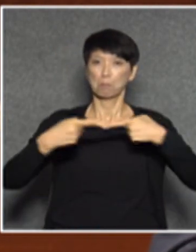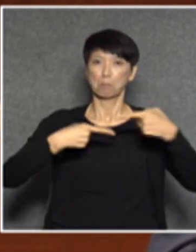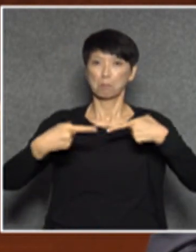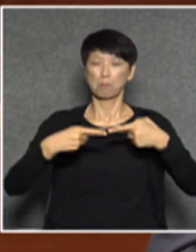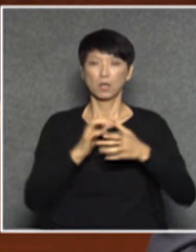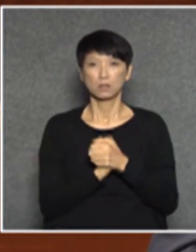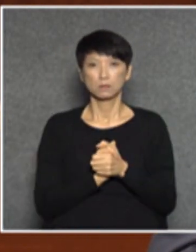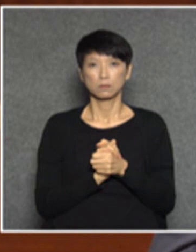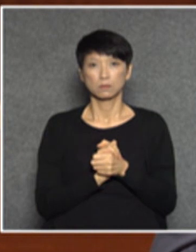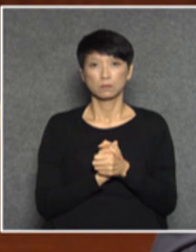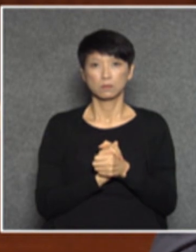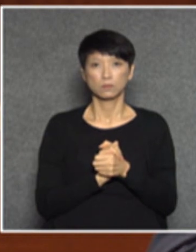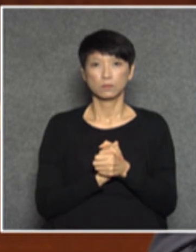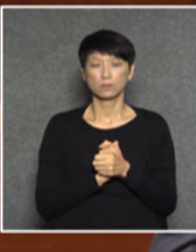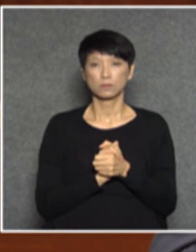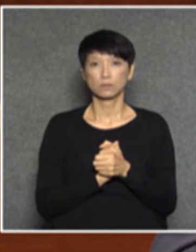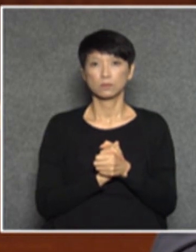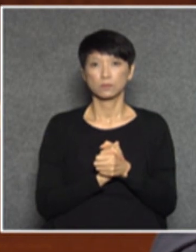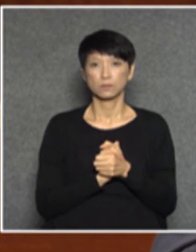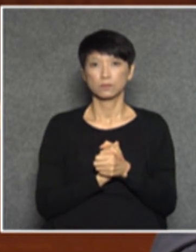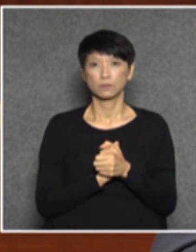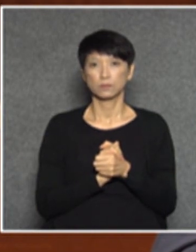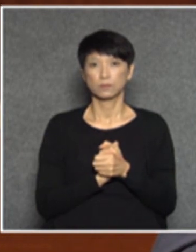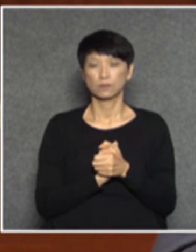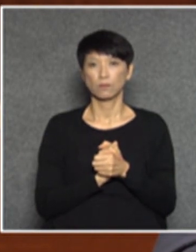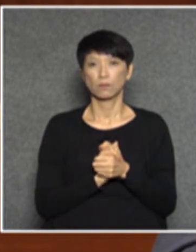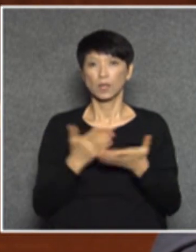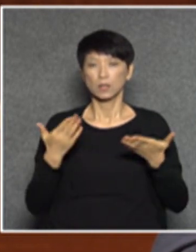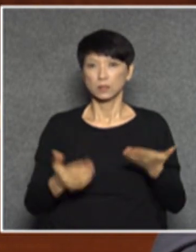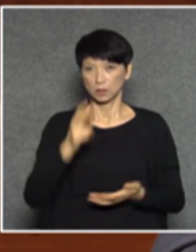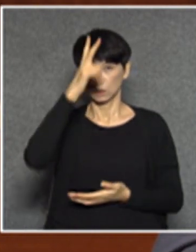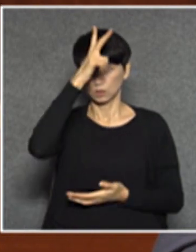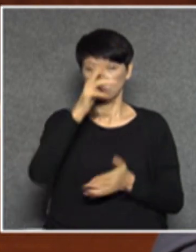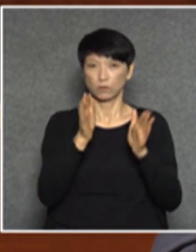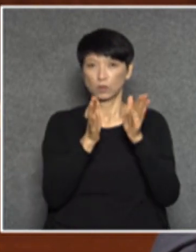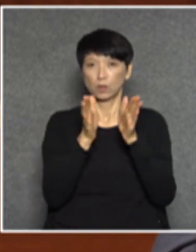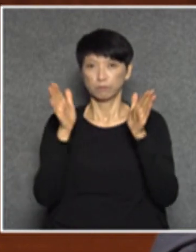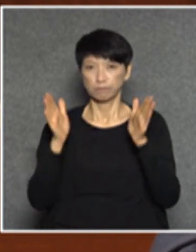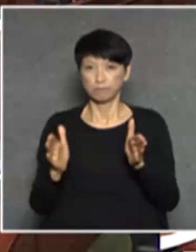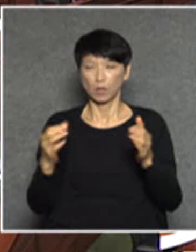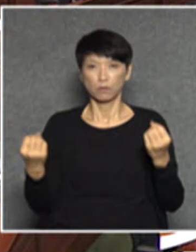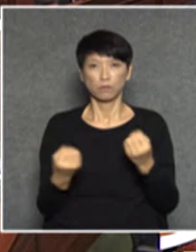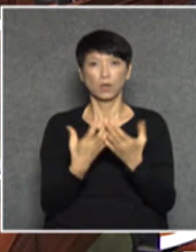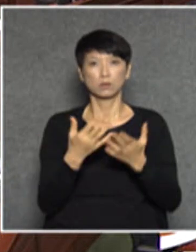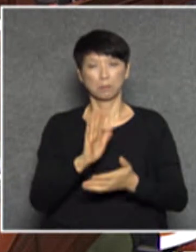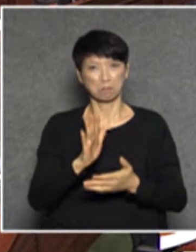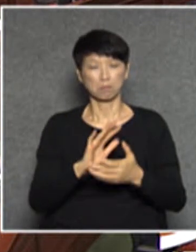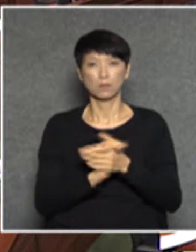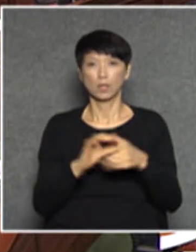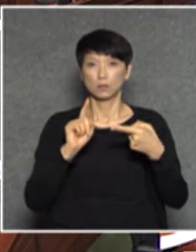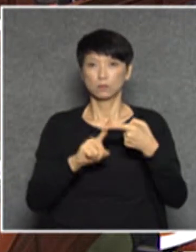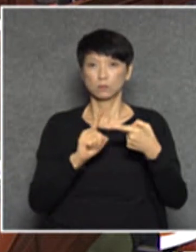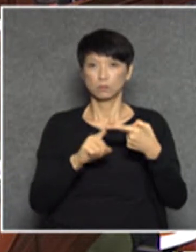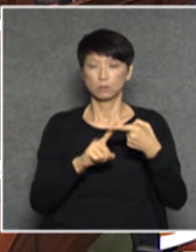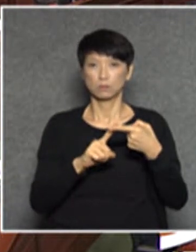喺我哋依一屆政府任內發生嘅。第一個物件，第一個議